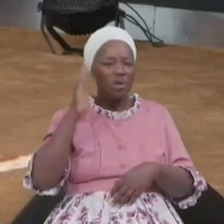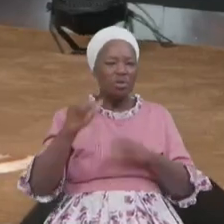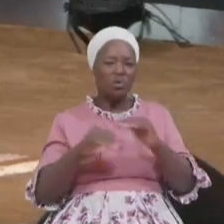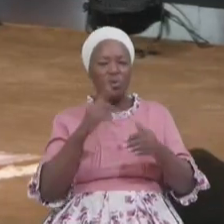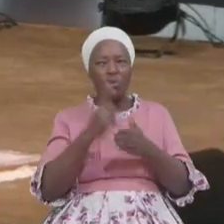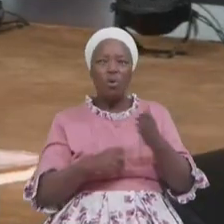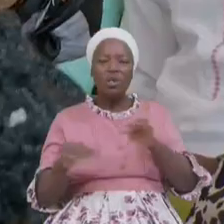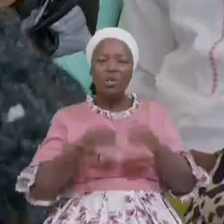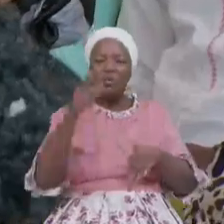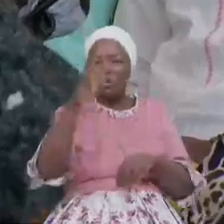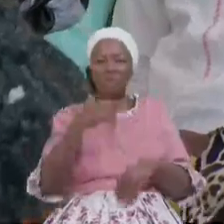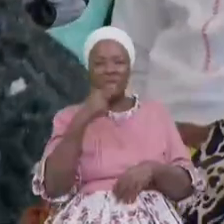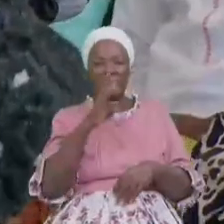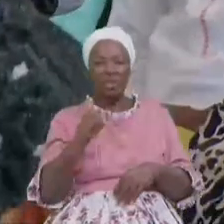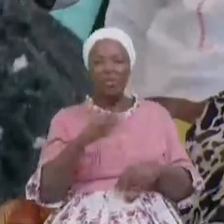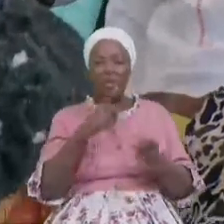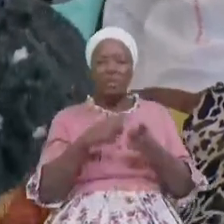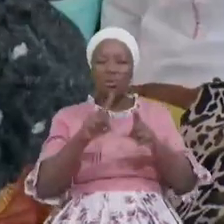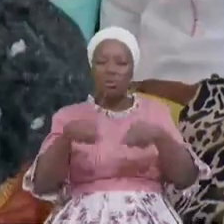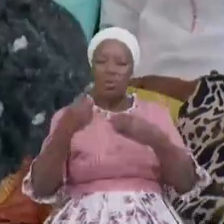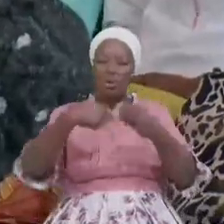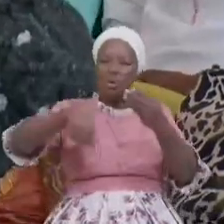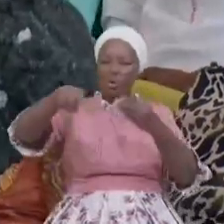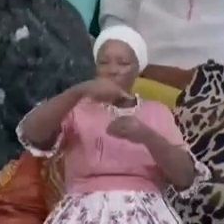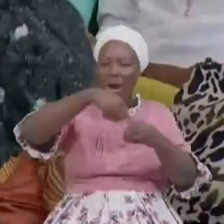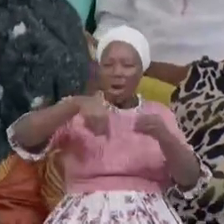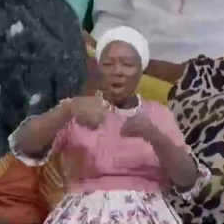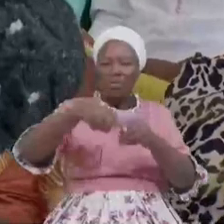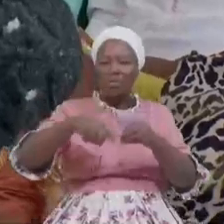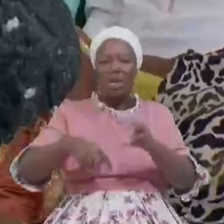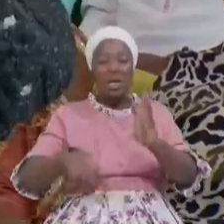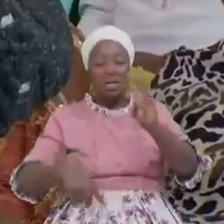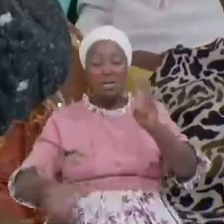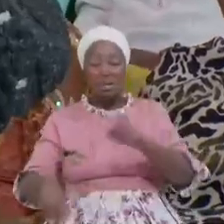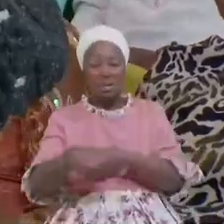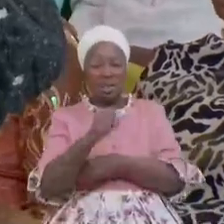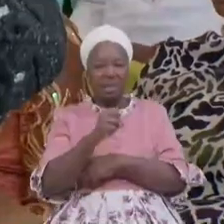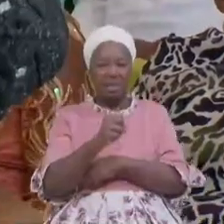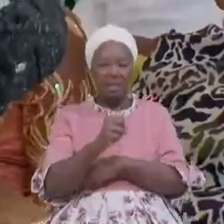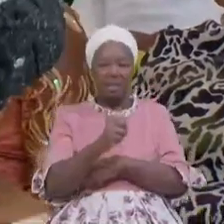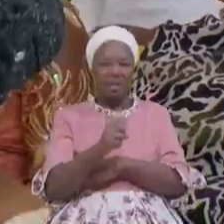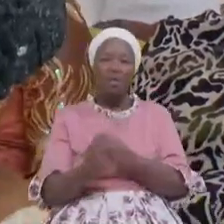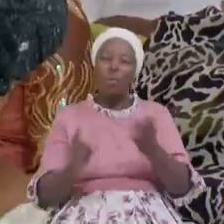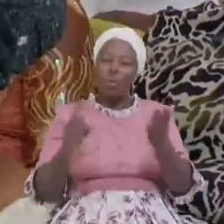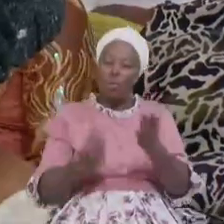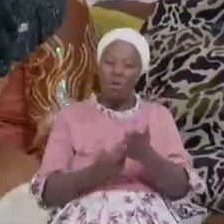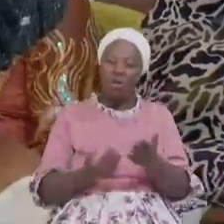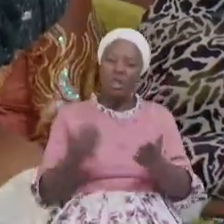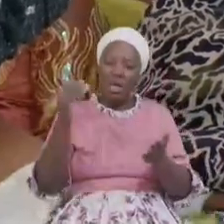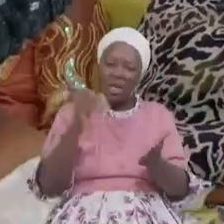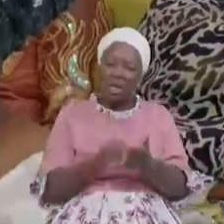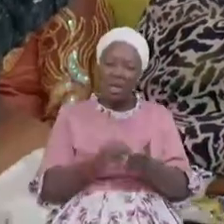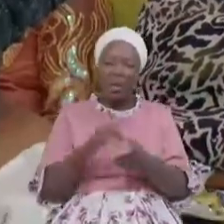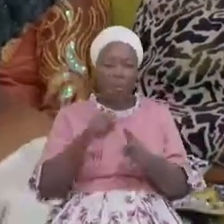dit? Alors, vous allez faire le tour des murailles 6 jours, une fois par jour, et vous ne direz